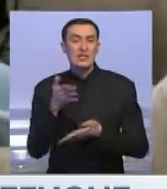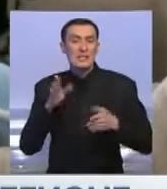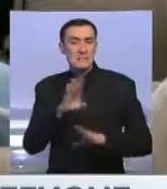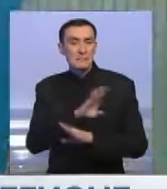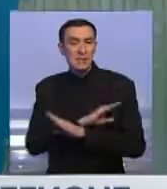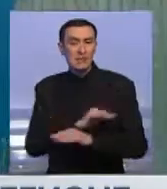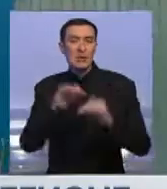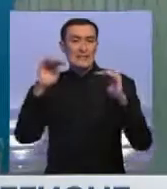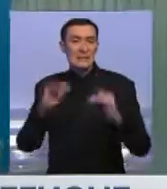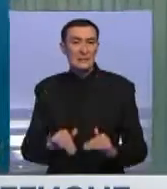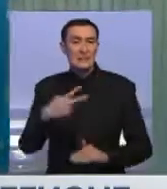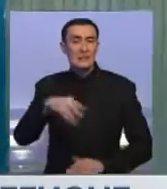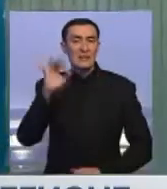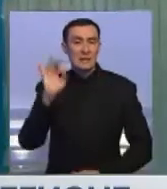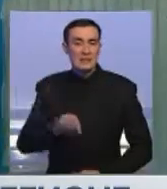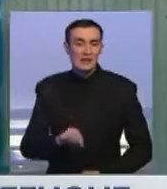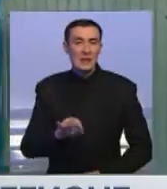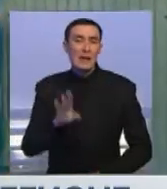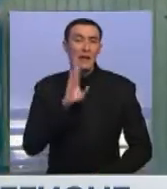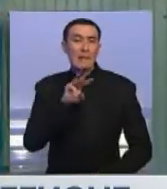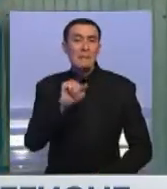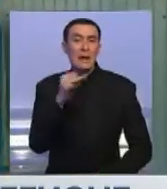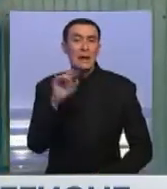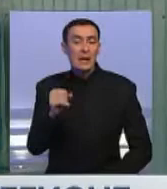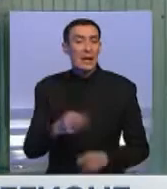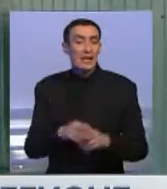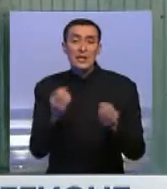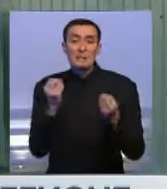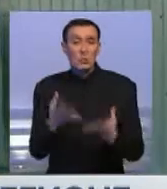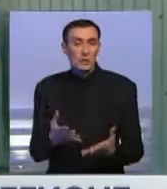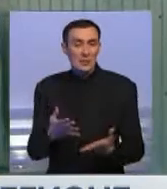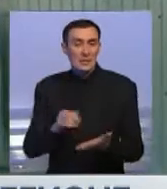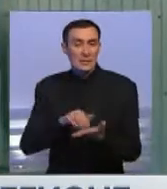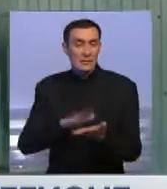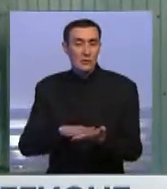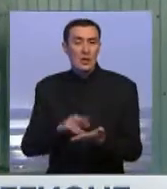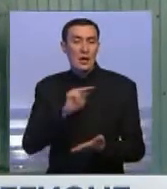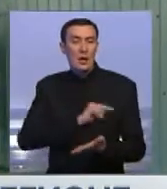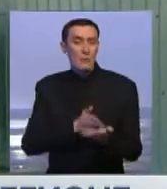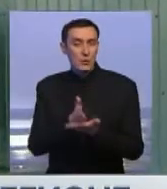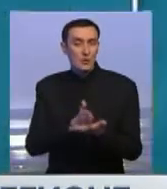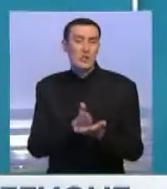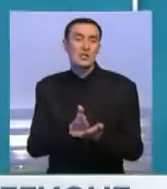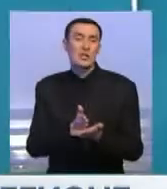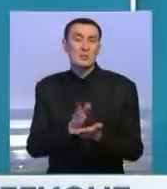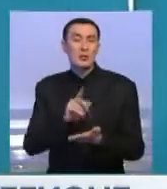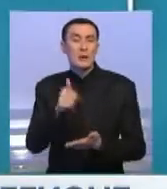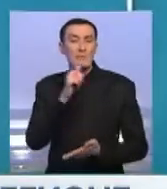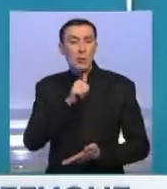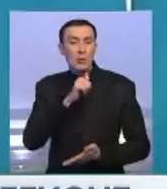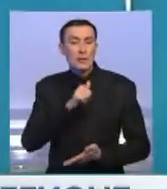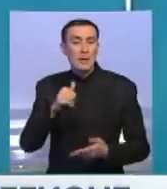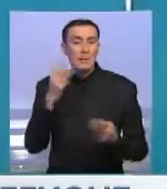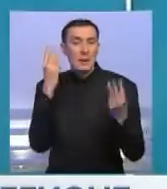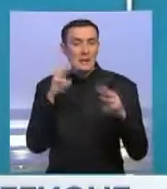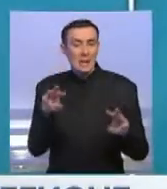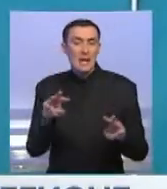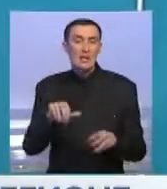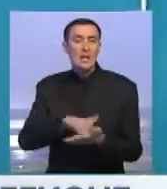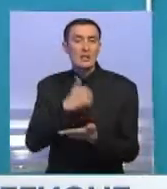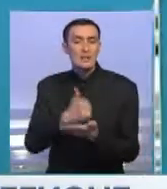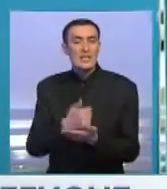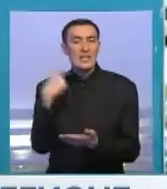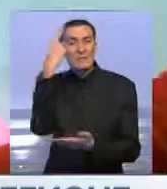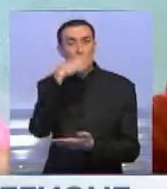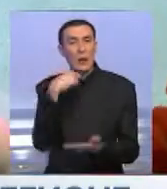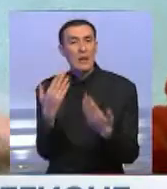на 20%. Для Майры Ербасыновой это не просто цифры. Медработник со стажем считает, что пилотная модель, основанная на